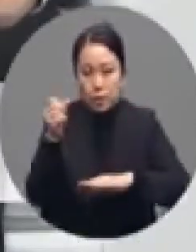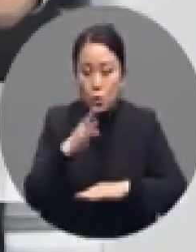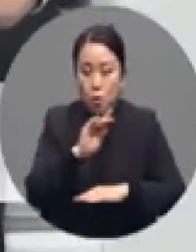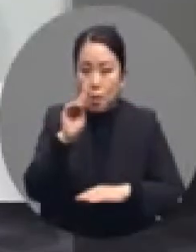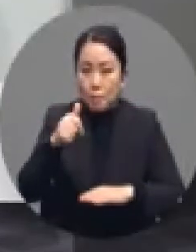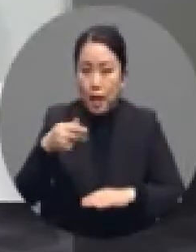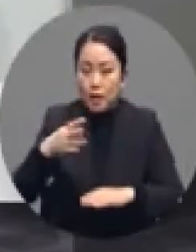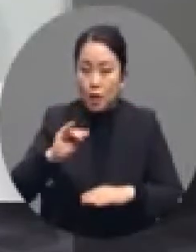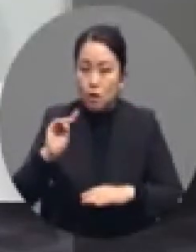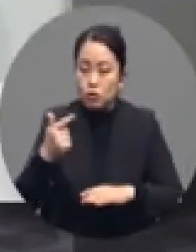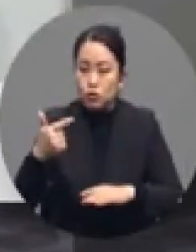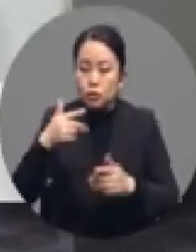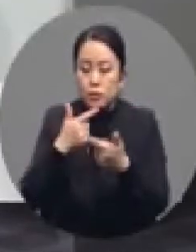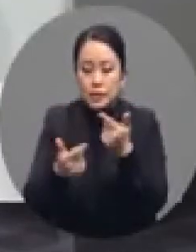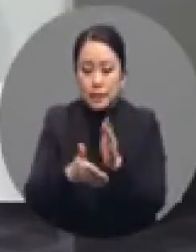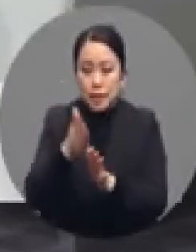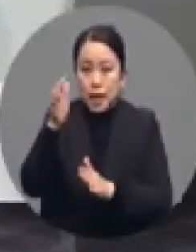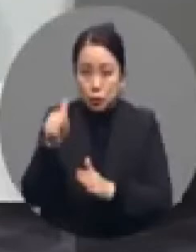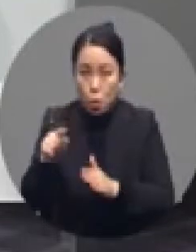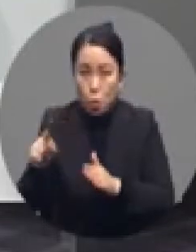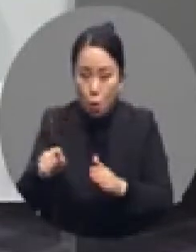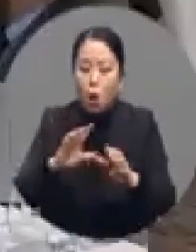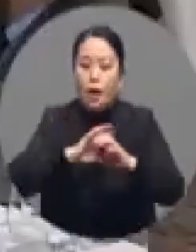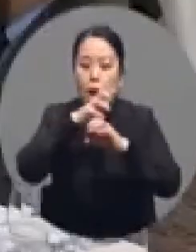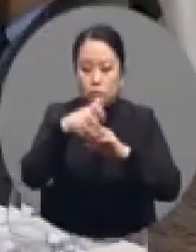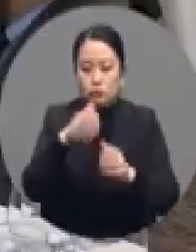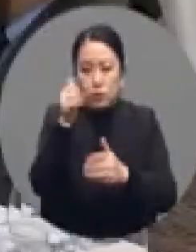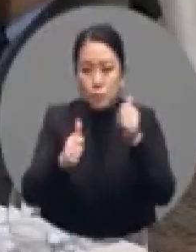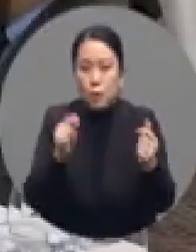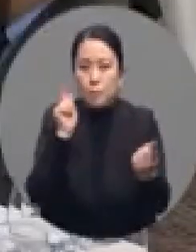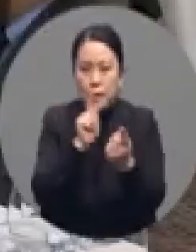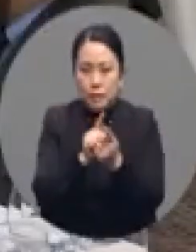부산 유치지를 요청하고 홍보전을 벌일 예정입니다